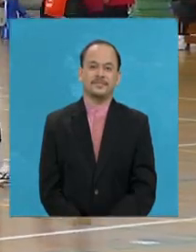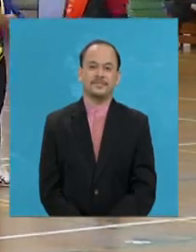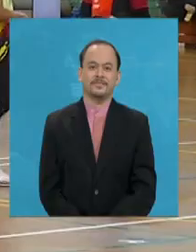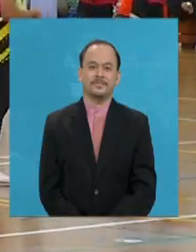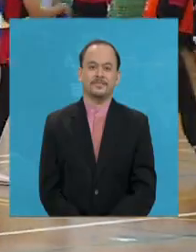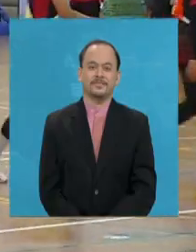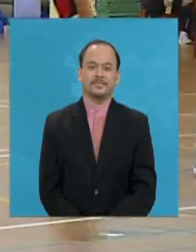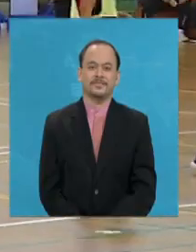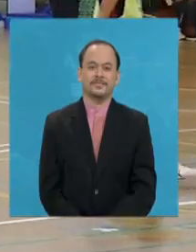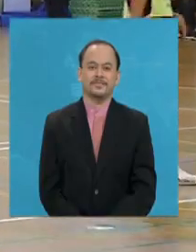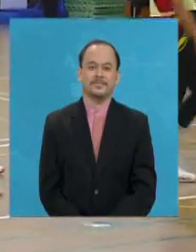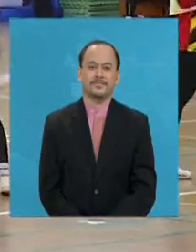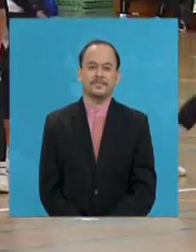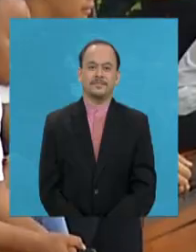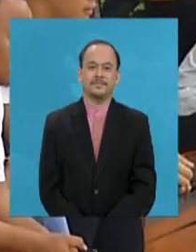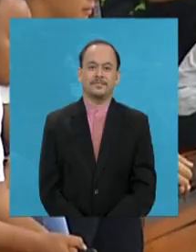hai